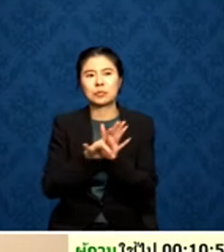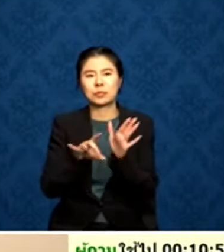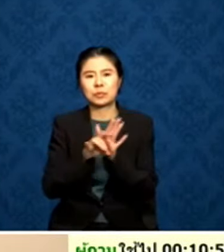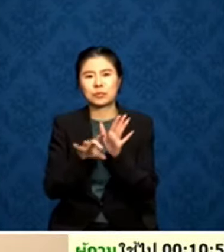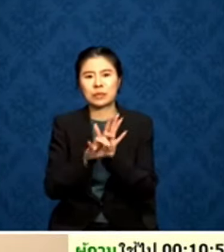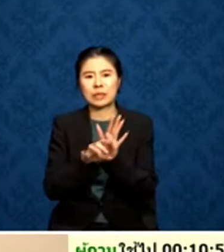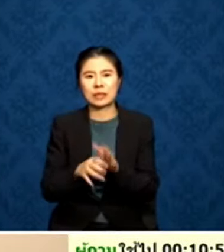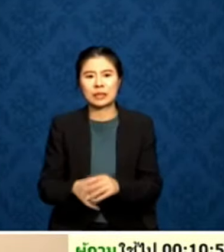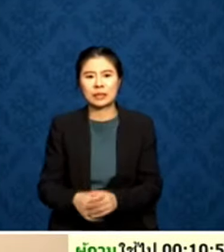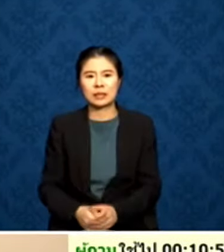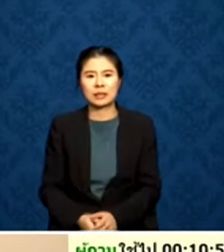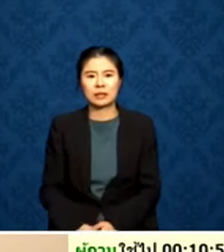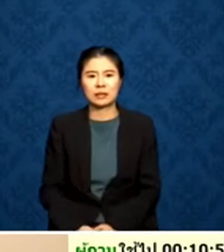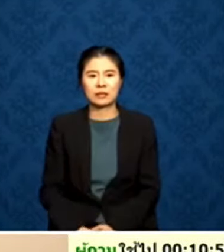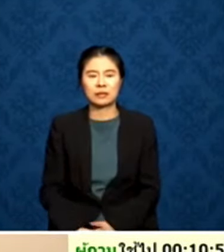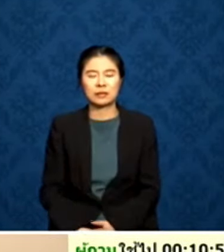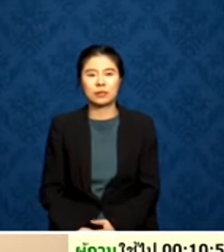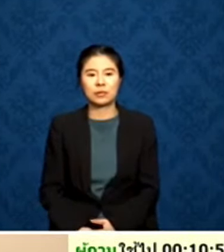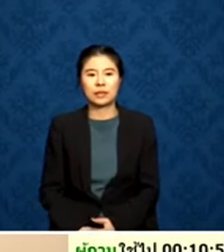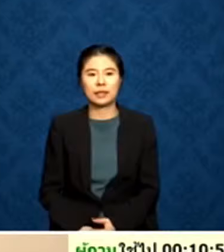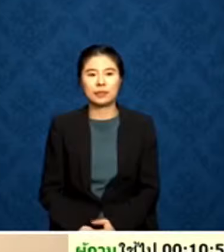าณ3นาทีครับนะครับ